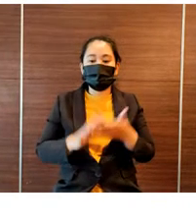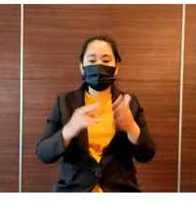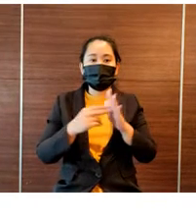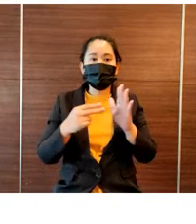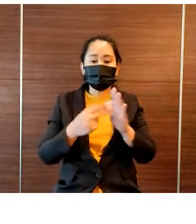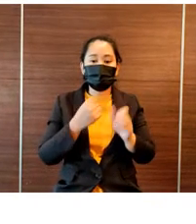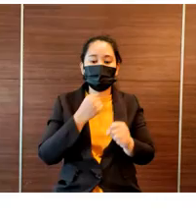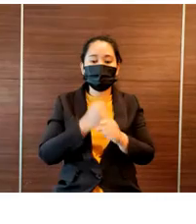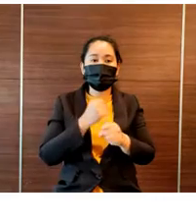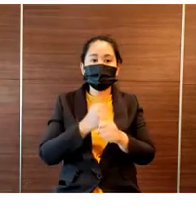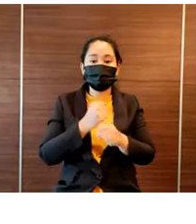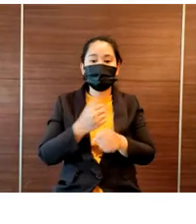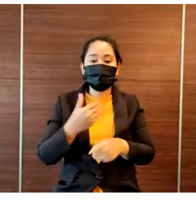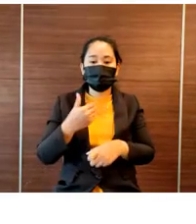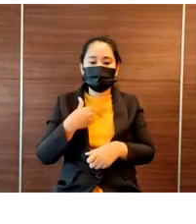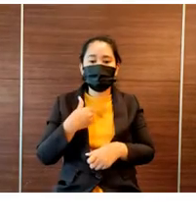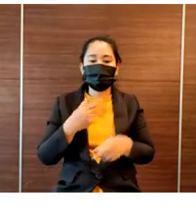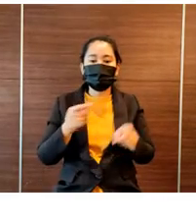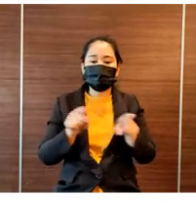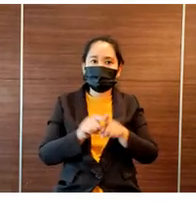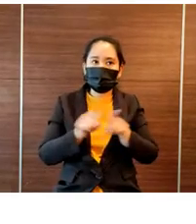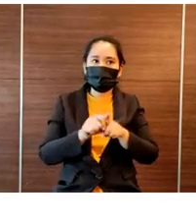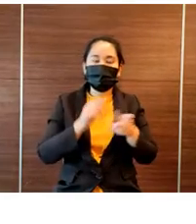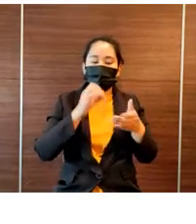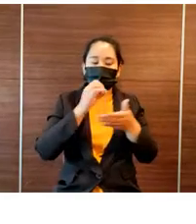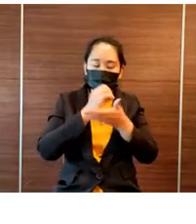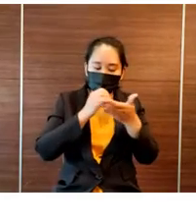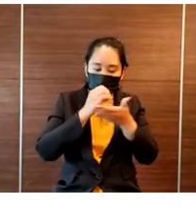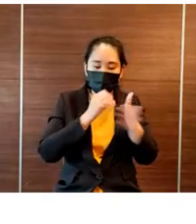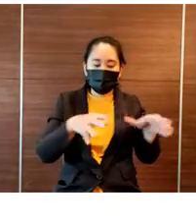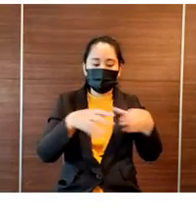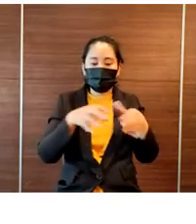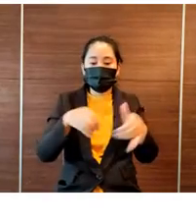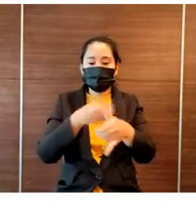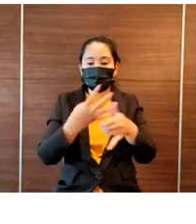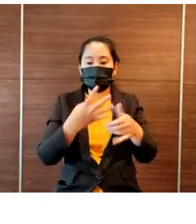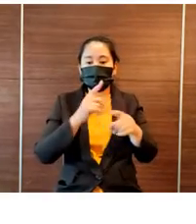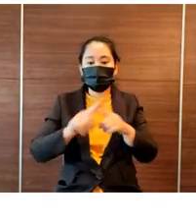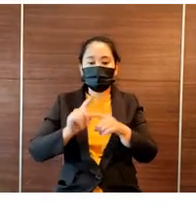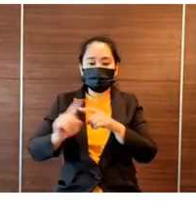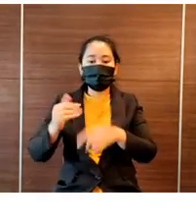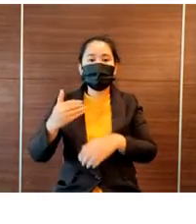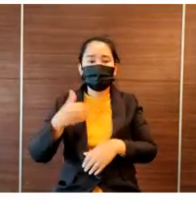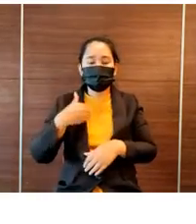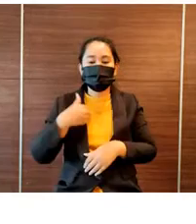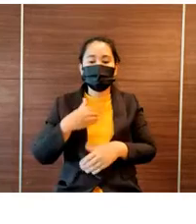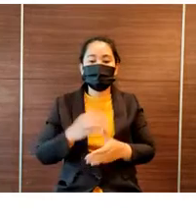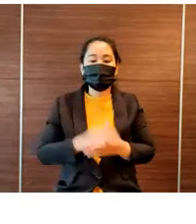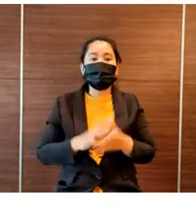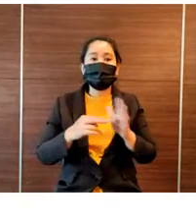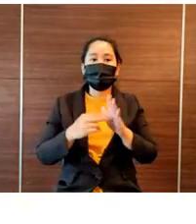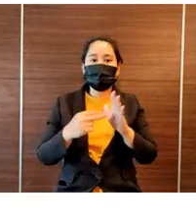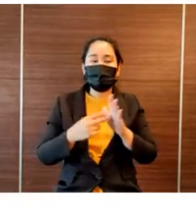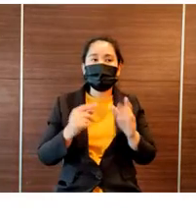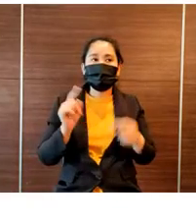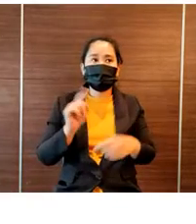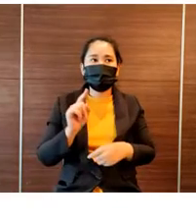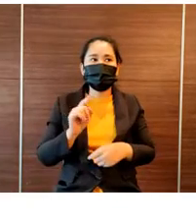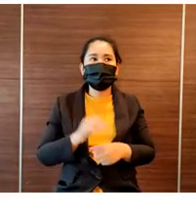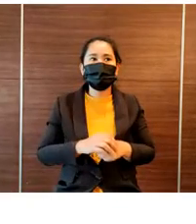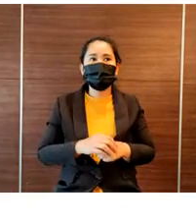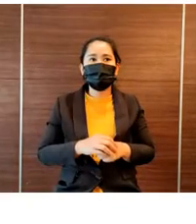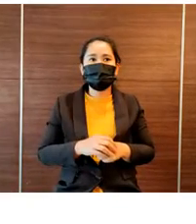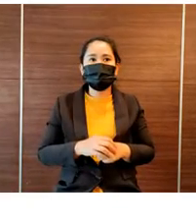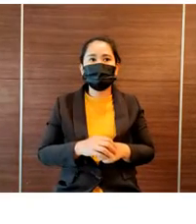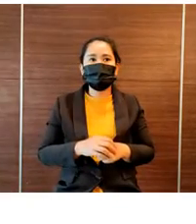เดียวกันนะคะผู้ที่ใช้ยาเสพติดที่มีความหลากหลายทางเพศเองก็ทำงานเช่นเดียวกับคนที่มีความผู้ใช้ยาเสพติด